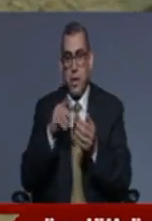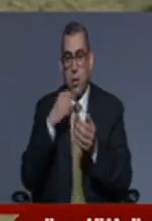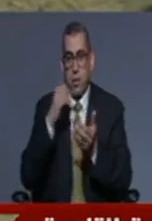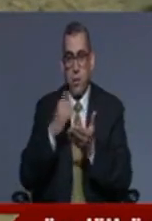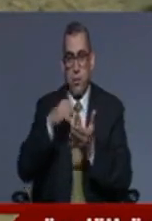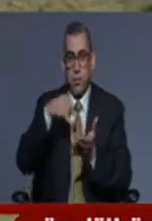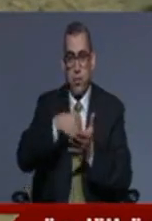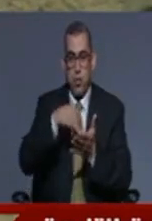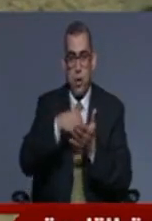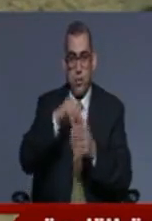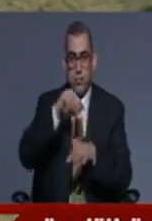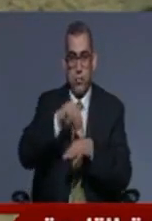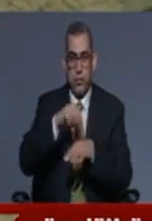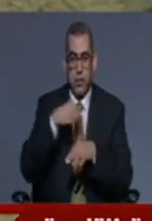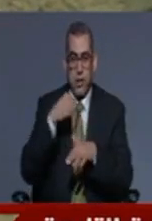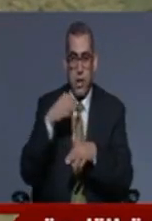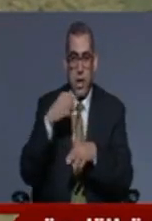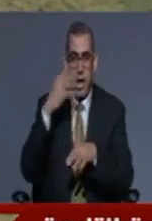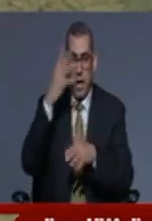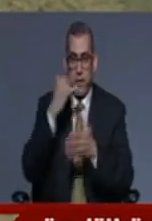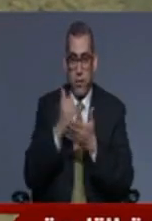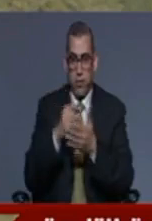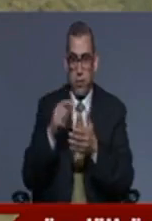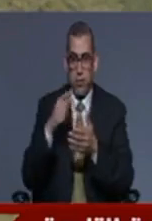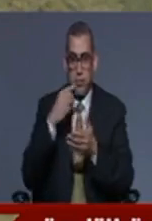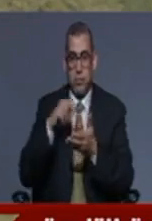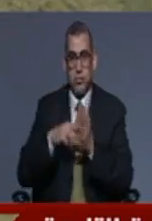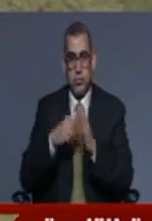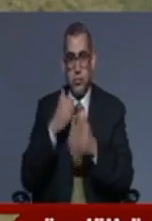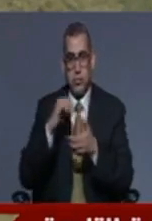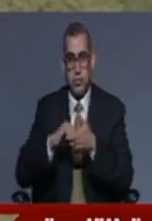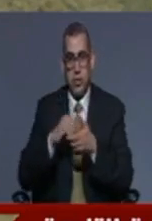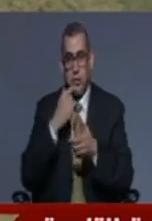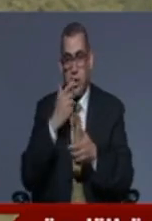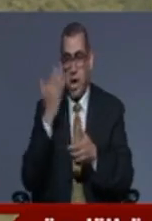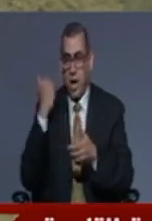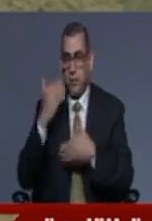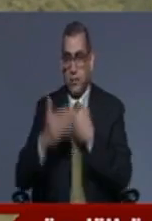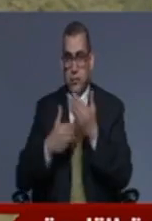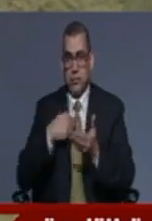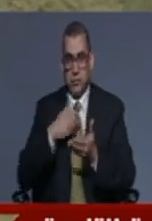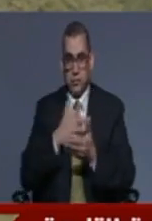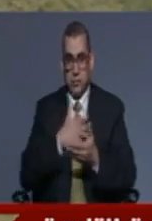نيروبي وأعضاء البرلمان الموقرون والسيدة والسيدة.